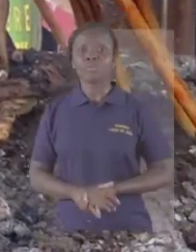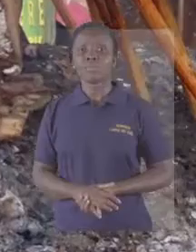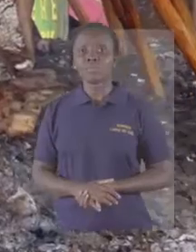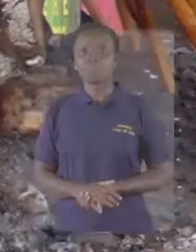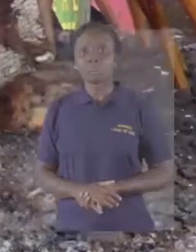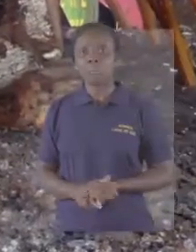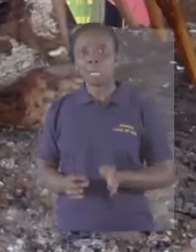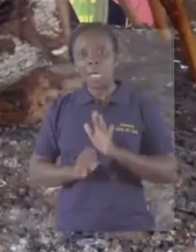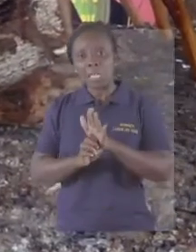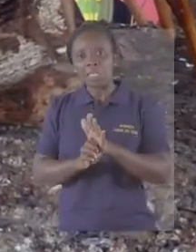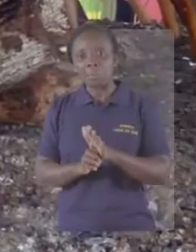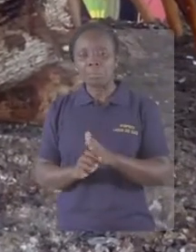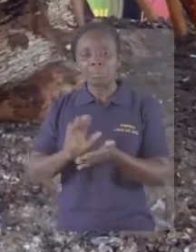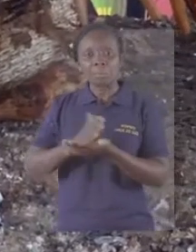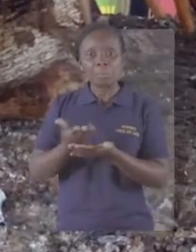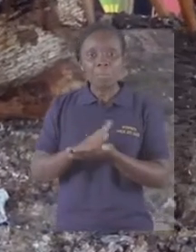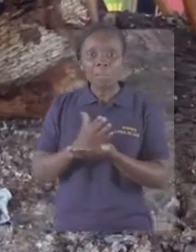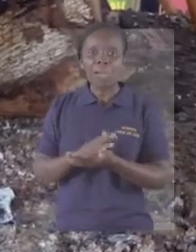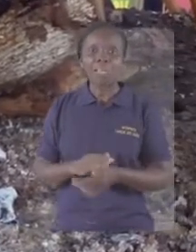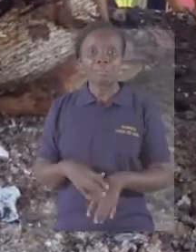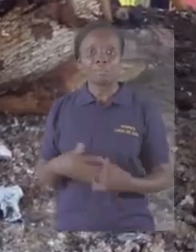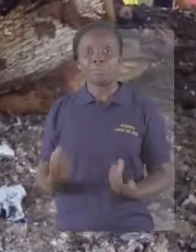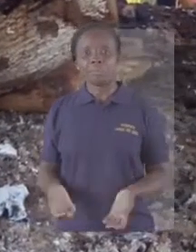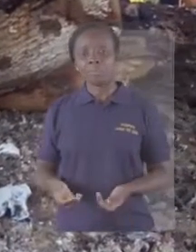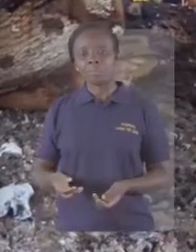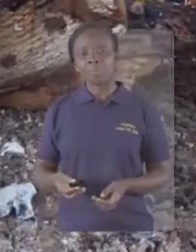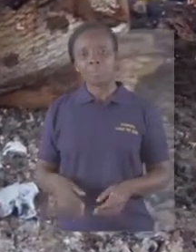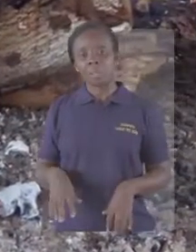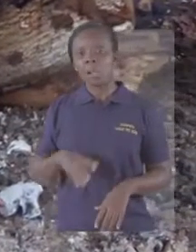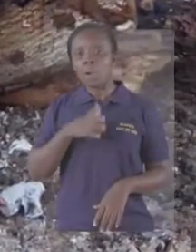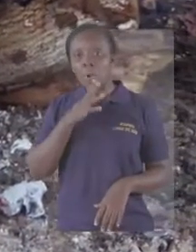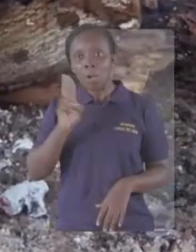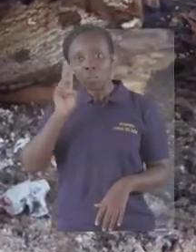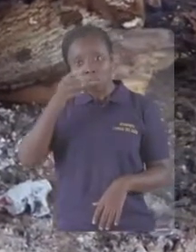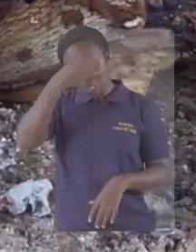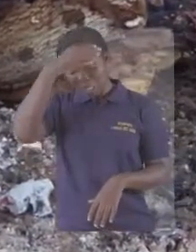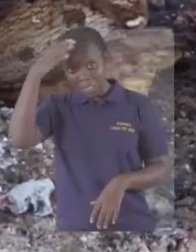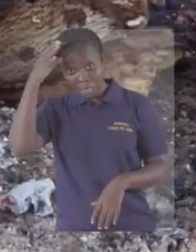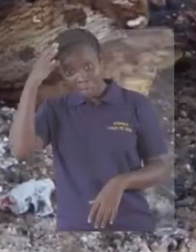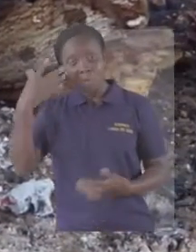pour faire la cuisine avec le charbon et le bois de chauffe.